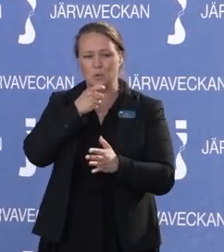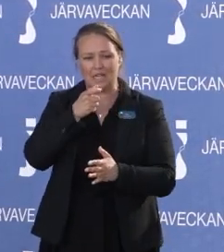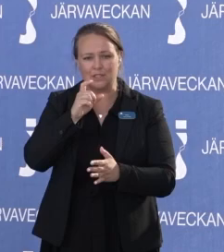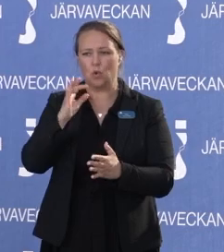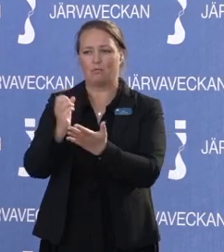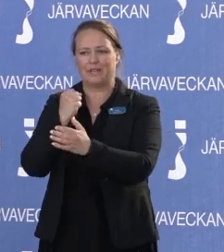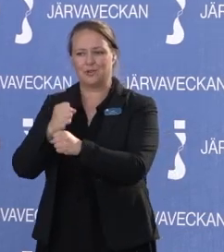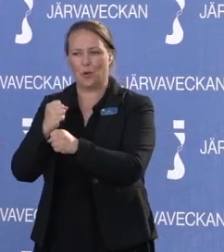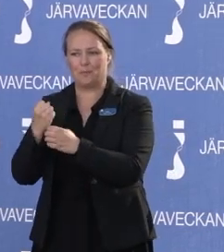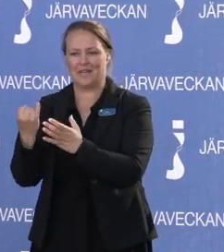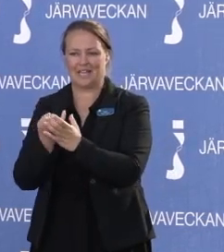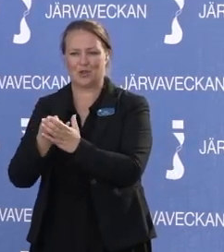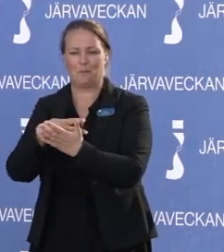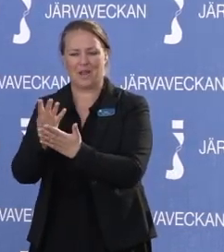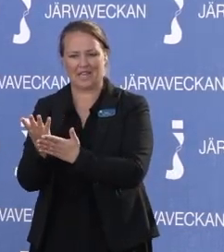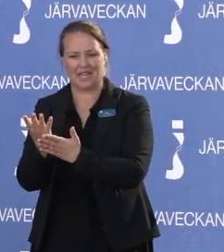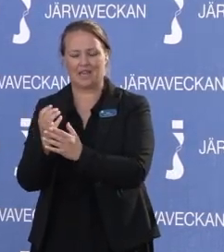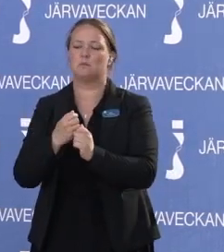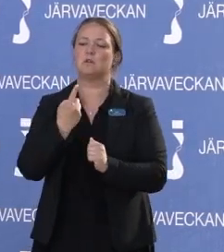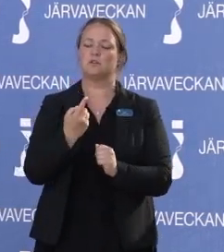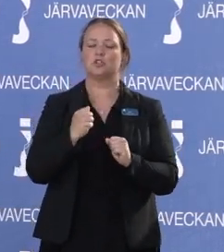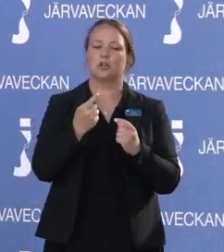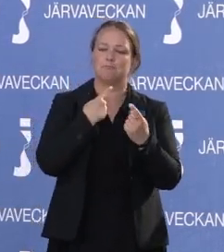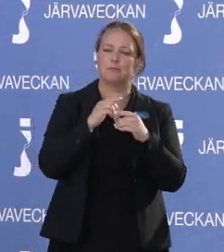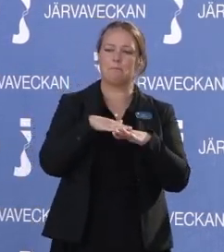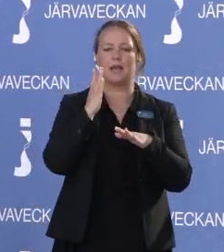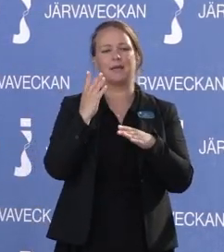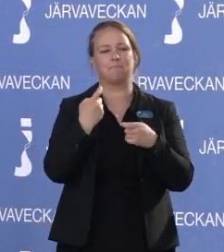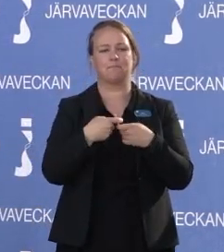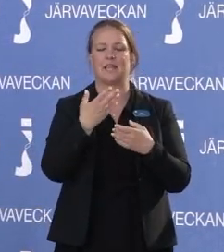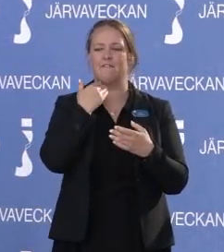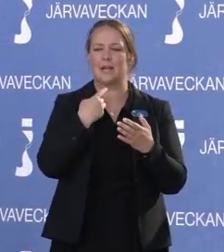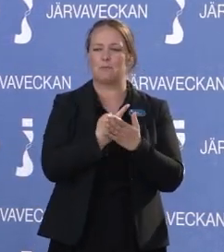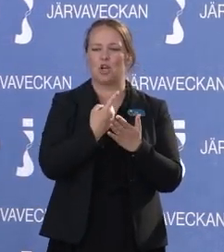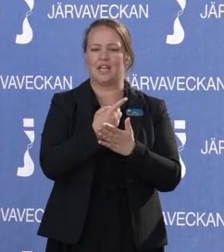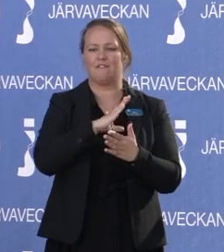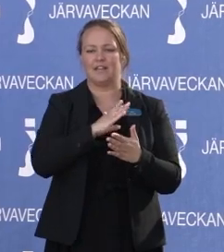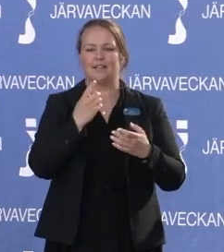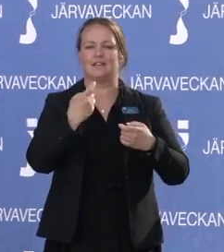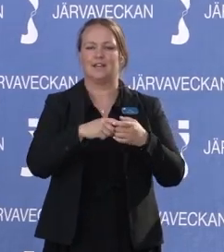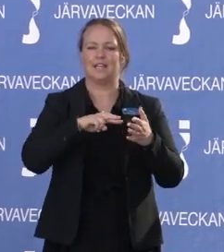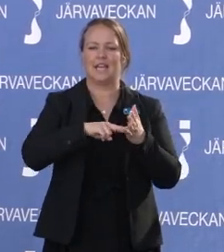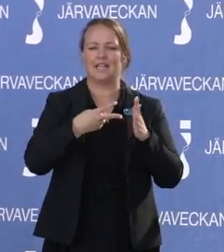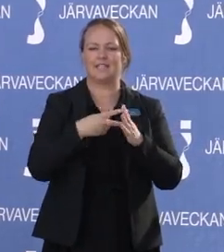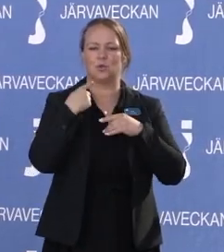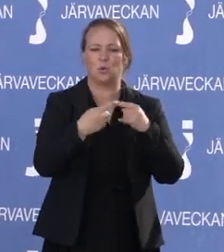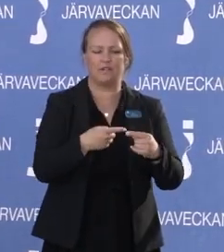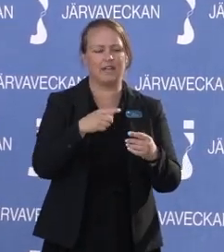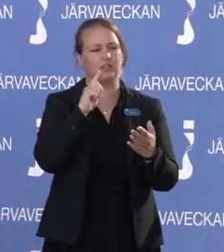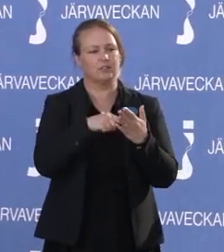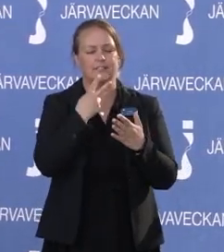Men jag tänkte också att vi ska prata mer om vilka möjligheter som den tekniska utvecklingen gör för att alla ska kunna känna sig både